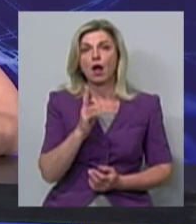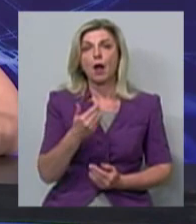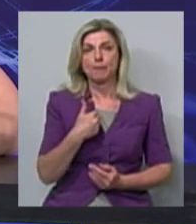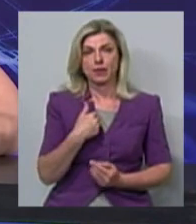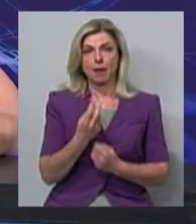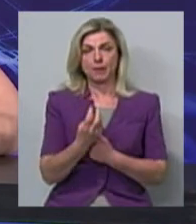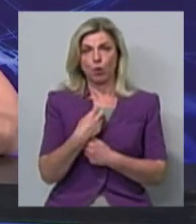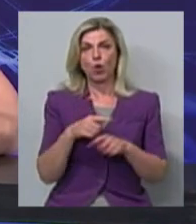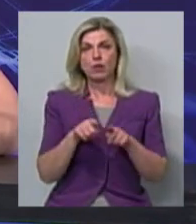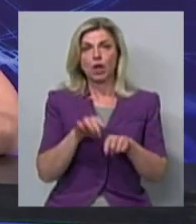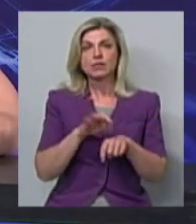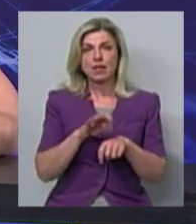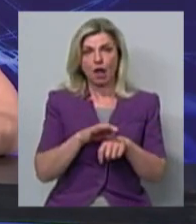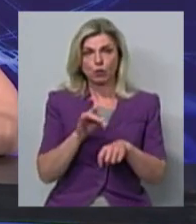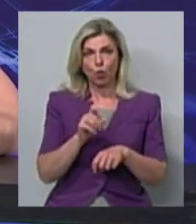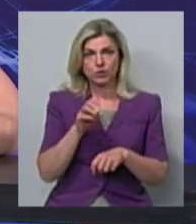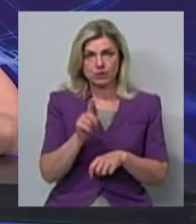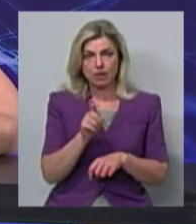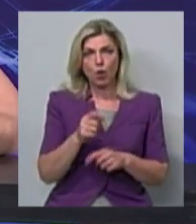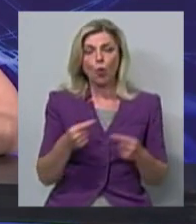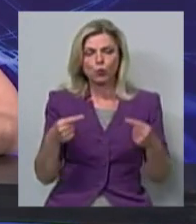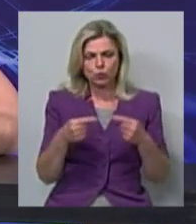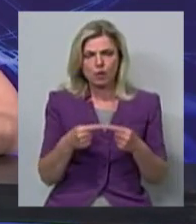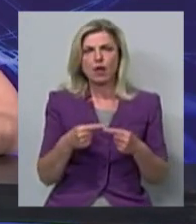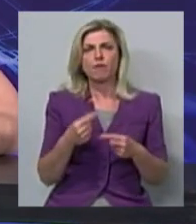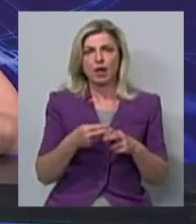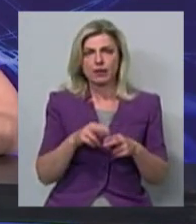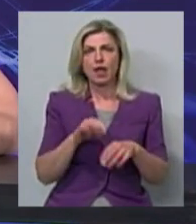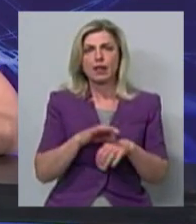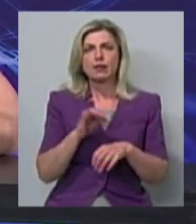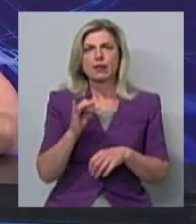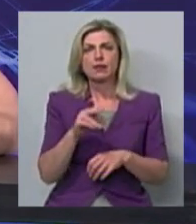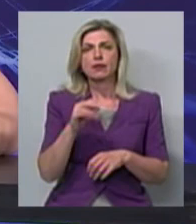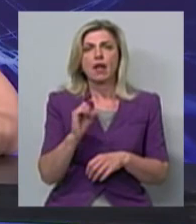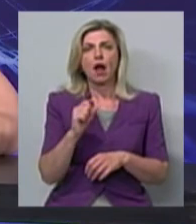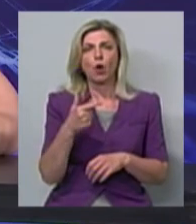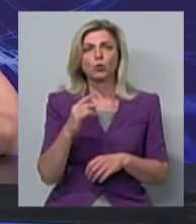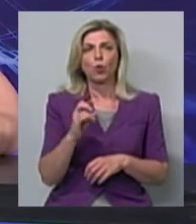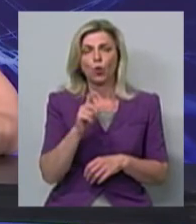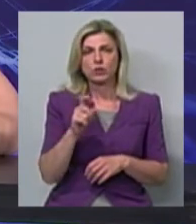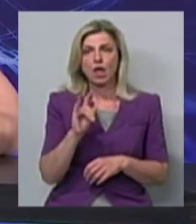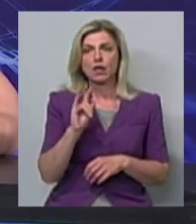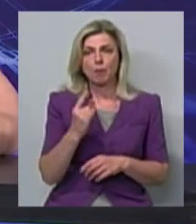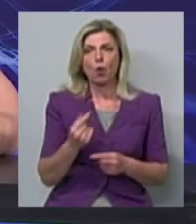с таким диагнозом, когда мы устанавливаем этот диагноз, этому ребенку оформляется